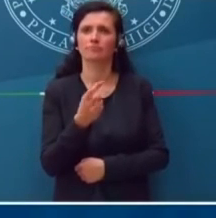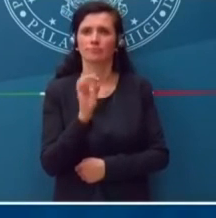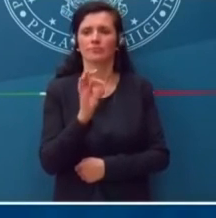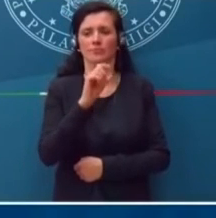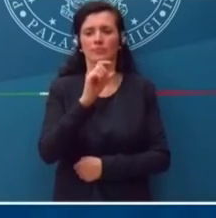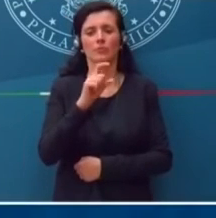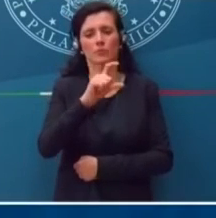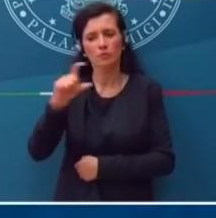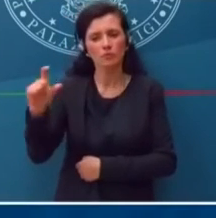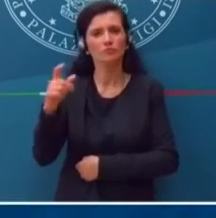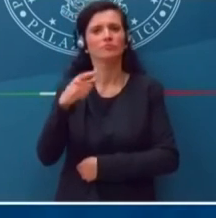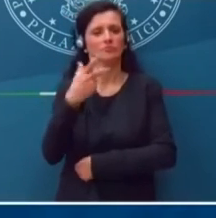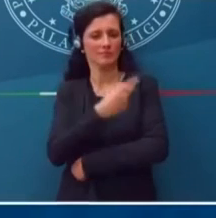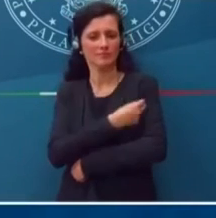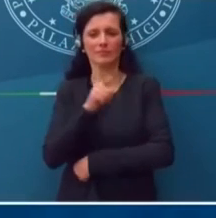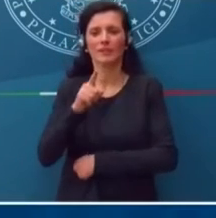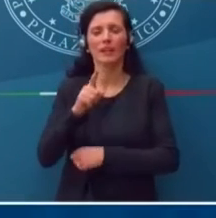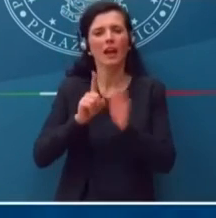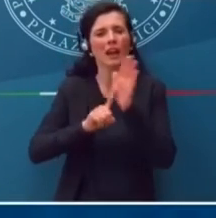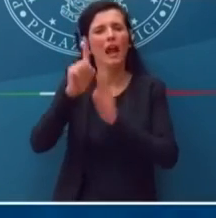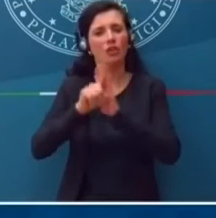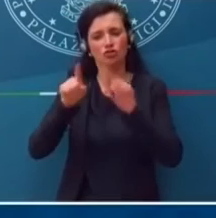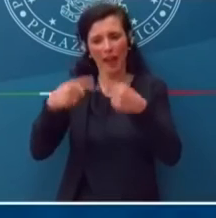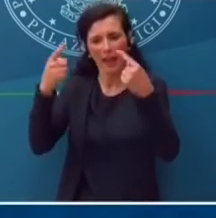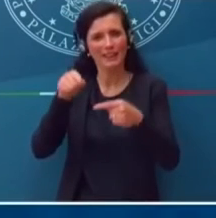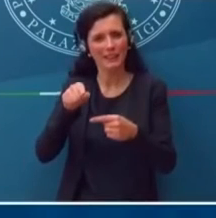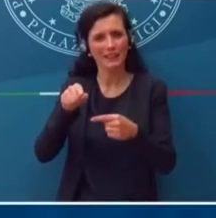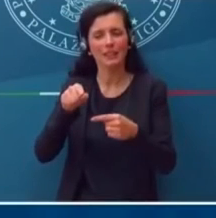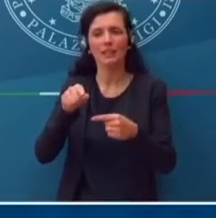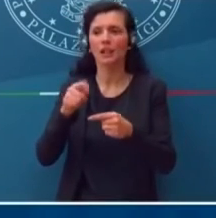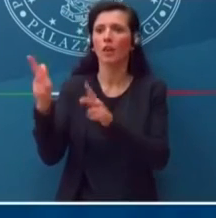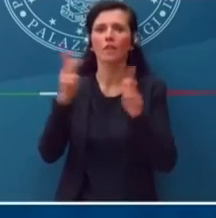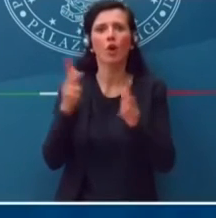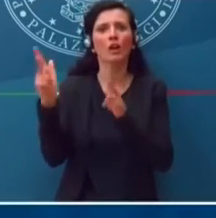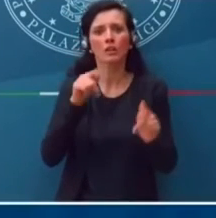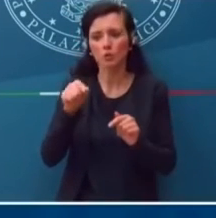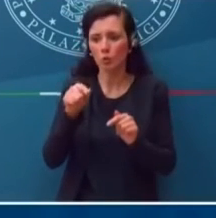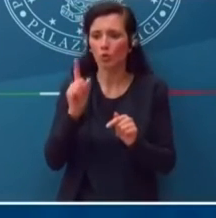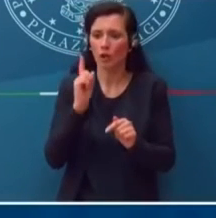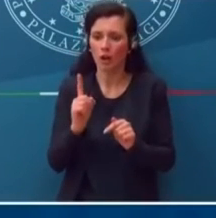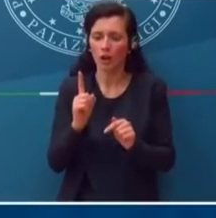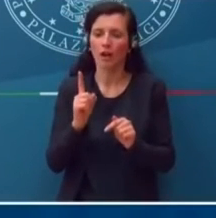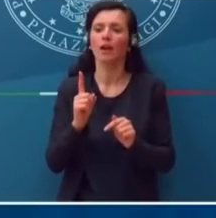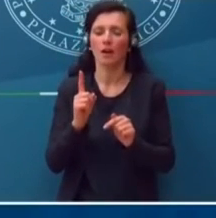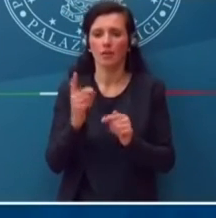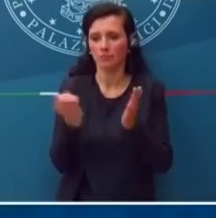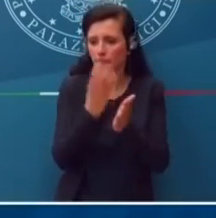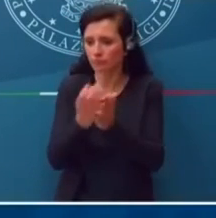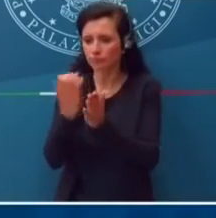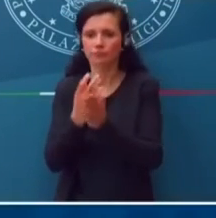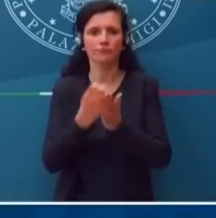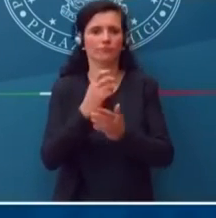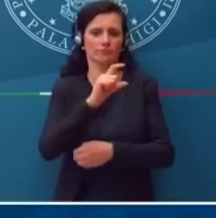fornitura del reagentario che è necessario per la produzione di vaccini è un altro